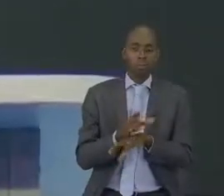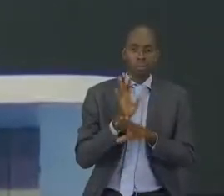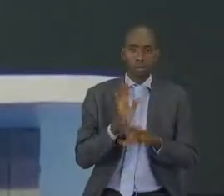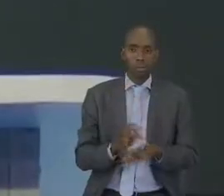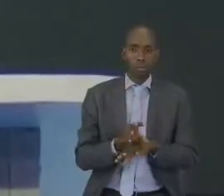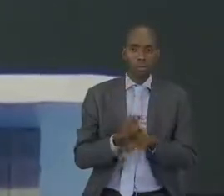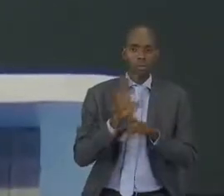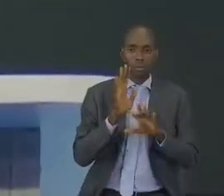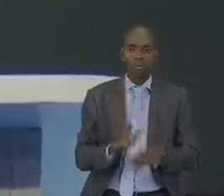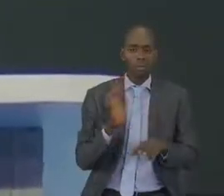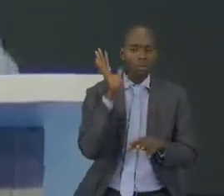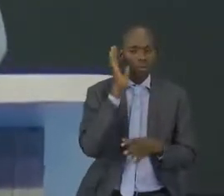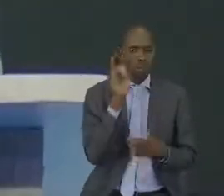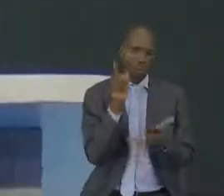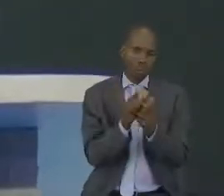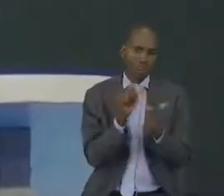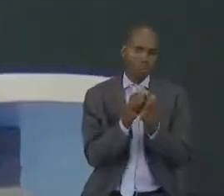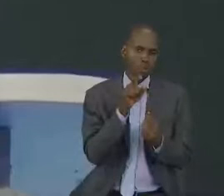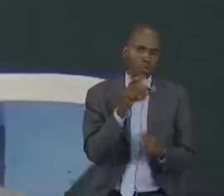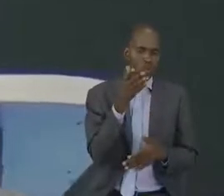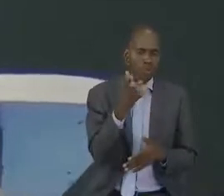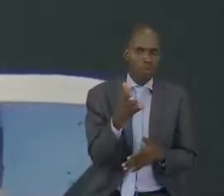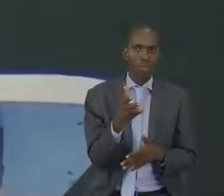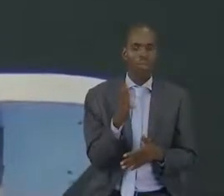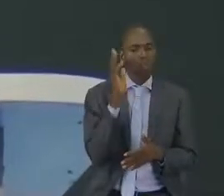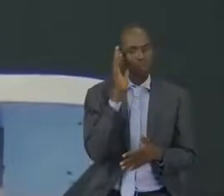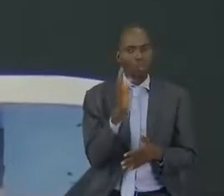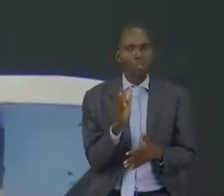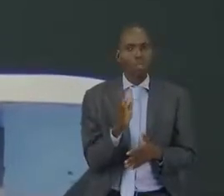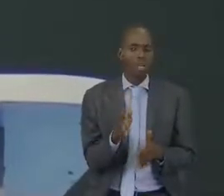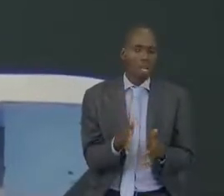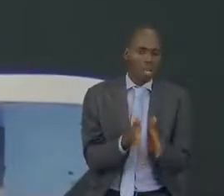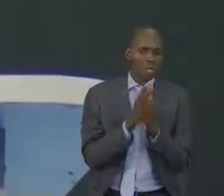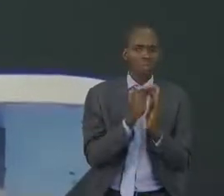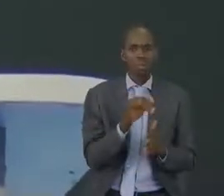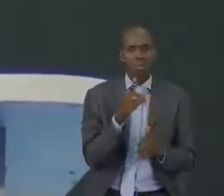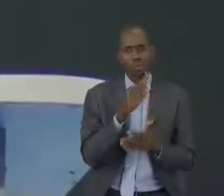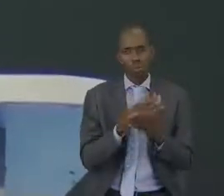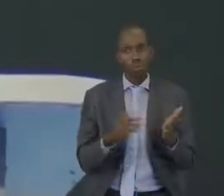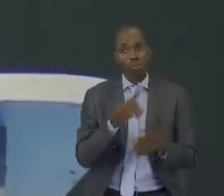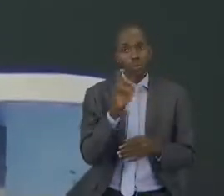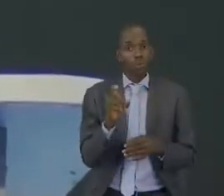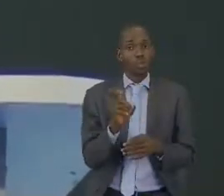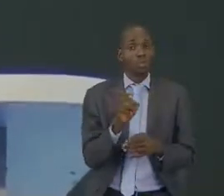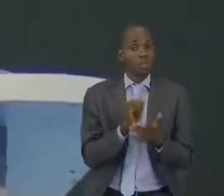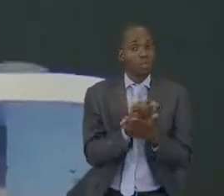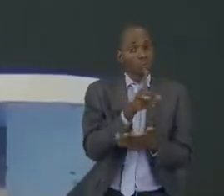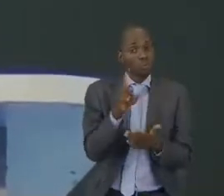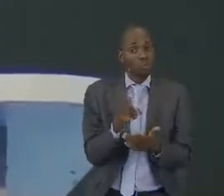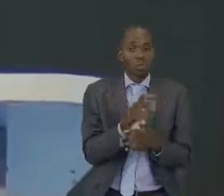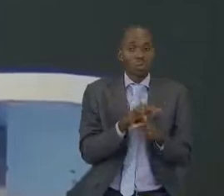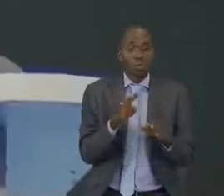vont interagir avec vous, répondre aux questions qu'ils vont vous poser. C'est pour nous aider à vous aider.